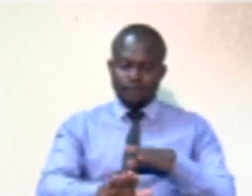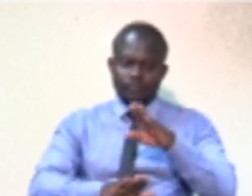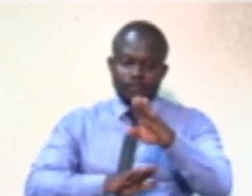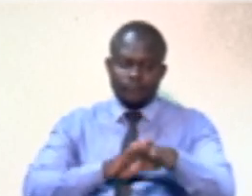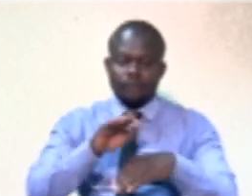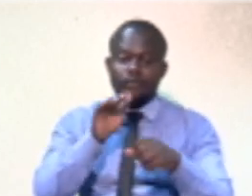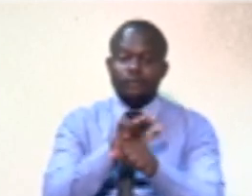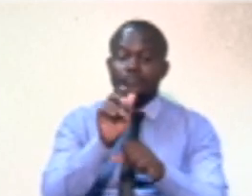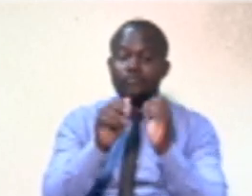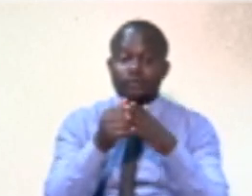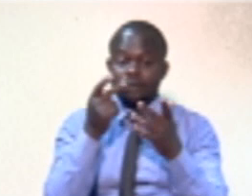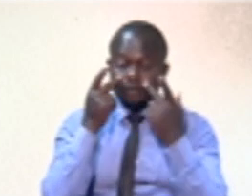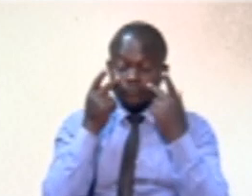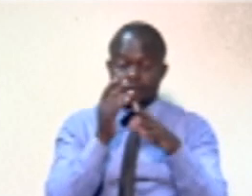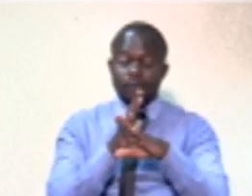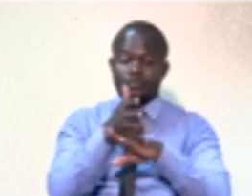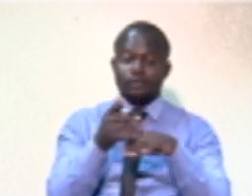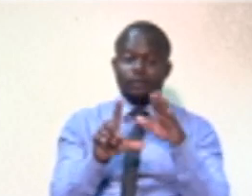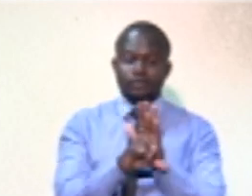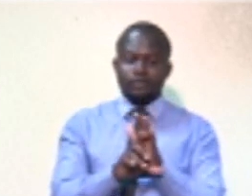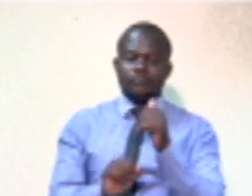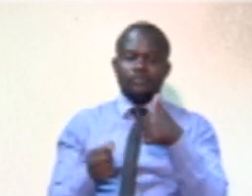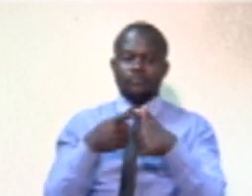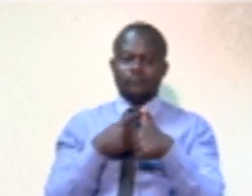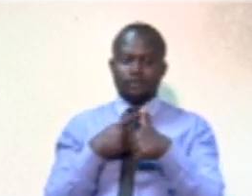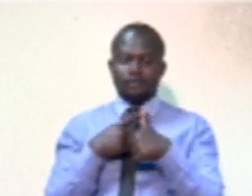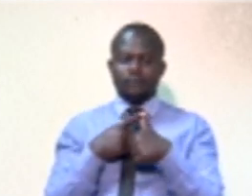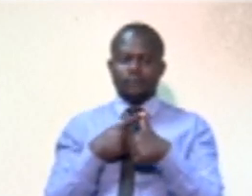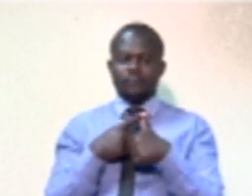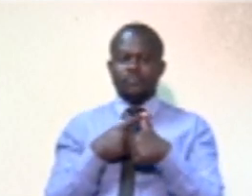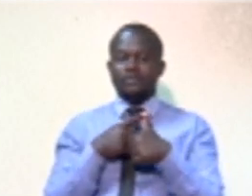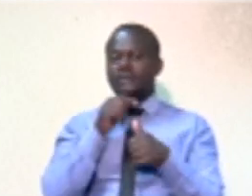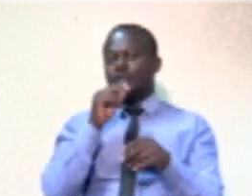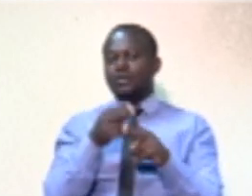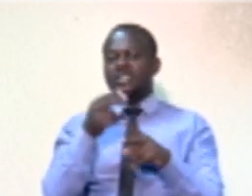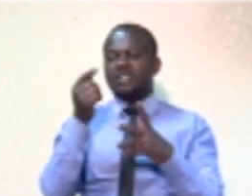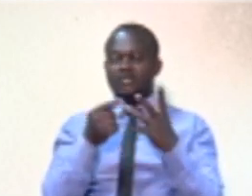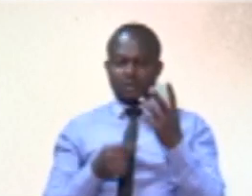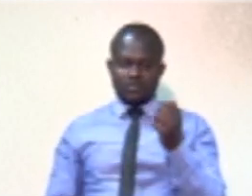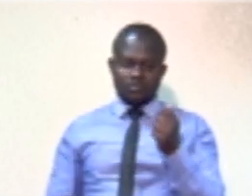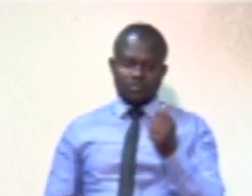bariya bigaragara ko nyine barenga ku mabwiriza. Icya mbere ni ukutitiranya ibintu.